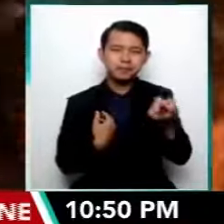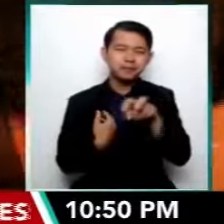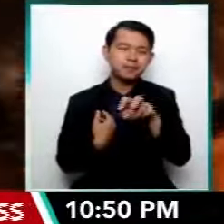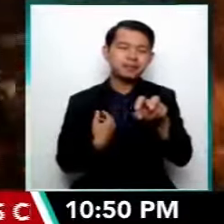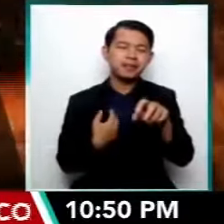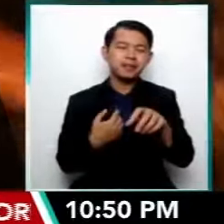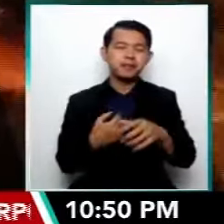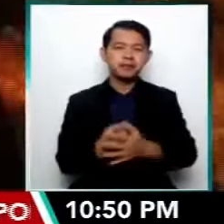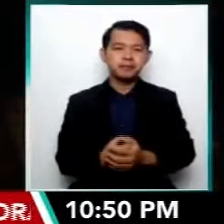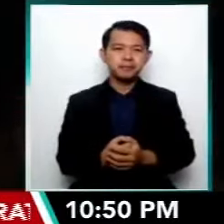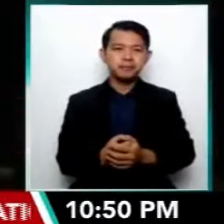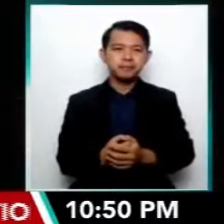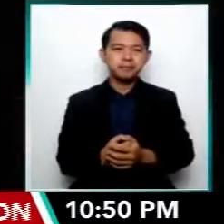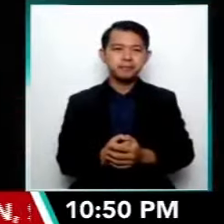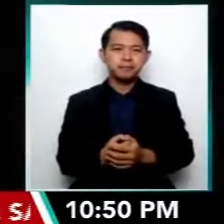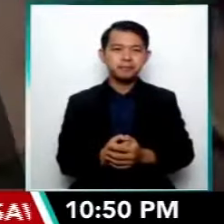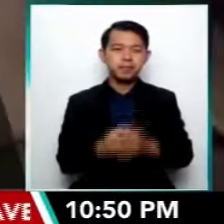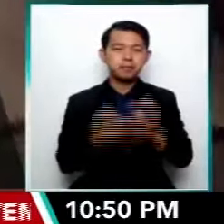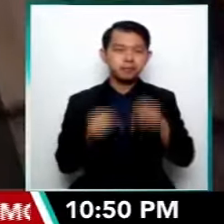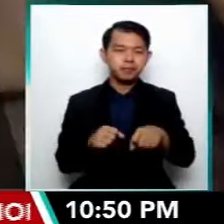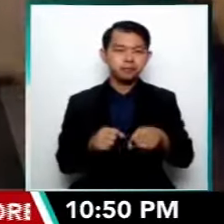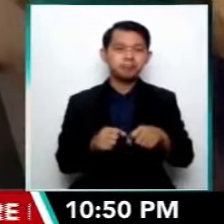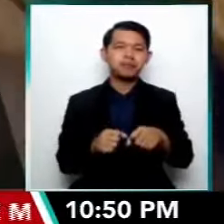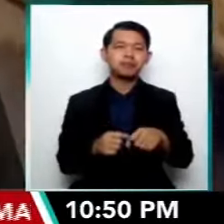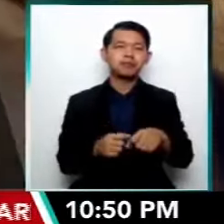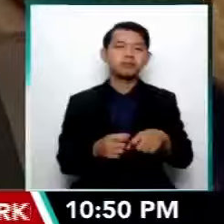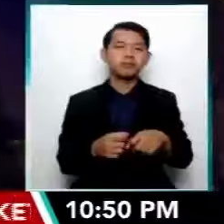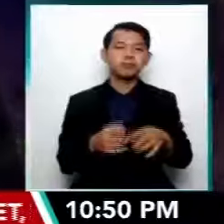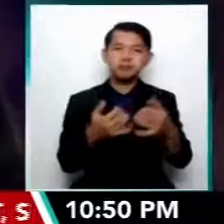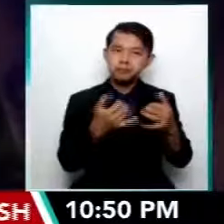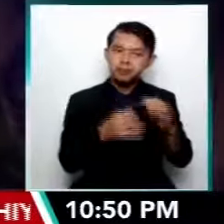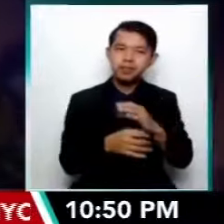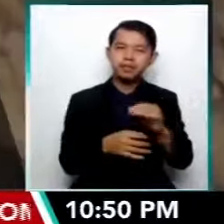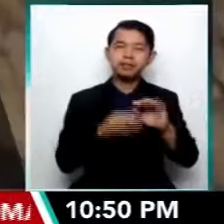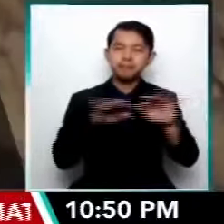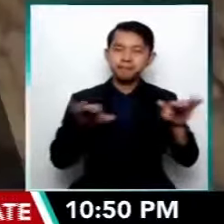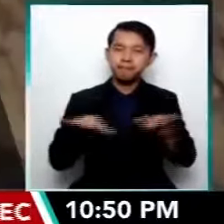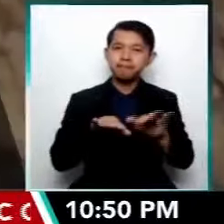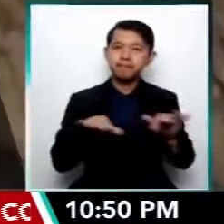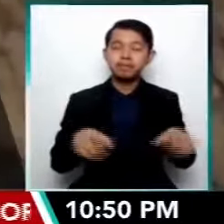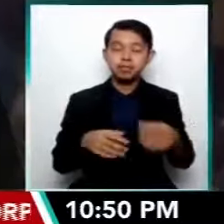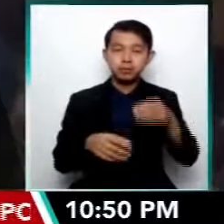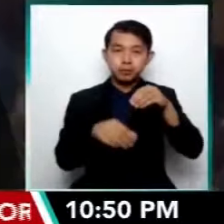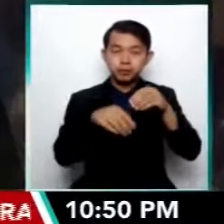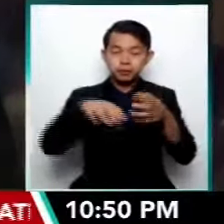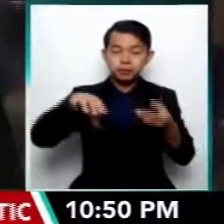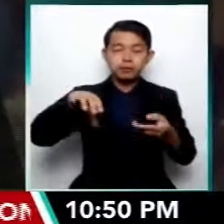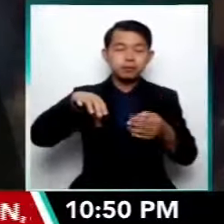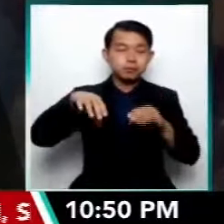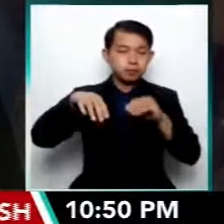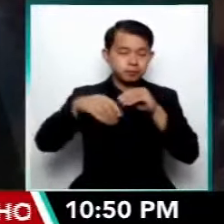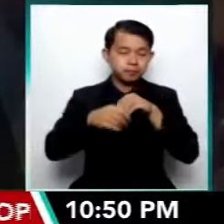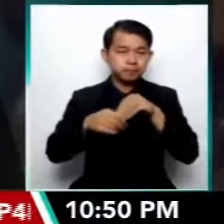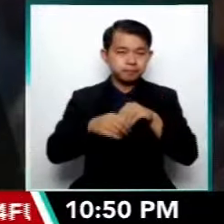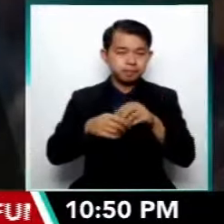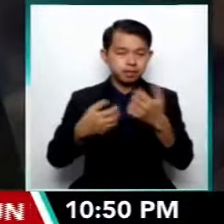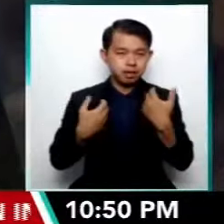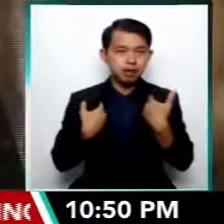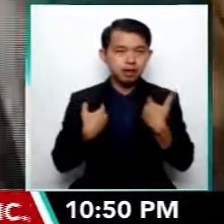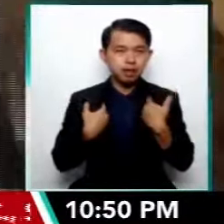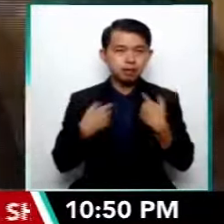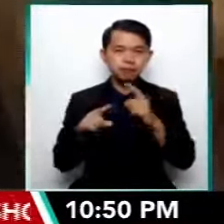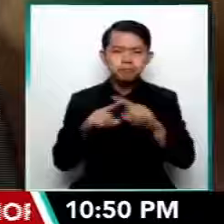magtampisaw at maligo dahil sa loob ng kuweba aakalain mo ba may maliliit na talon o